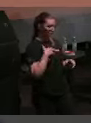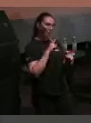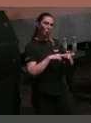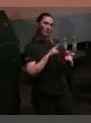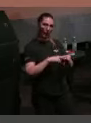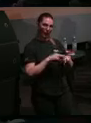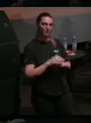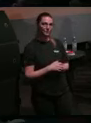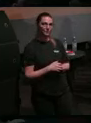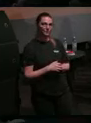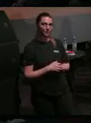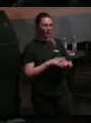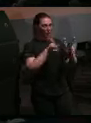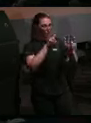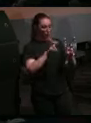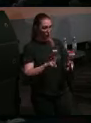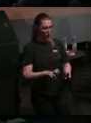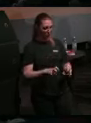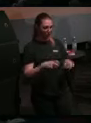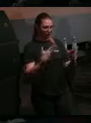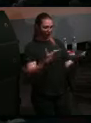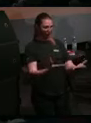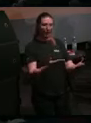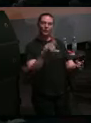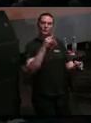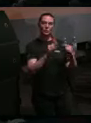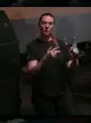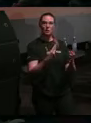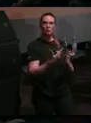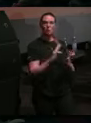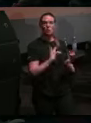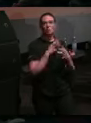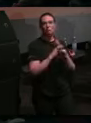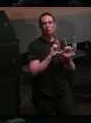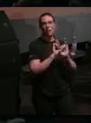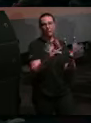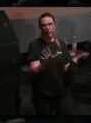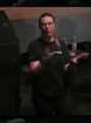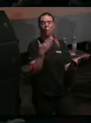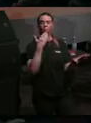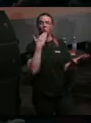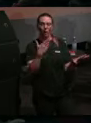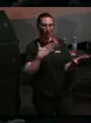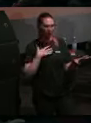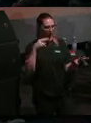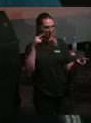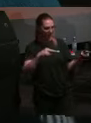den undersøkelsen har jo blitt diskutert mye I media også, og så det godt at det kom for en perspektiv om hvorfor